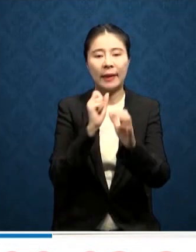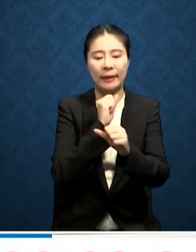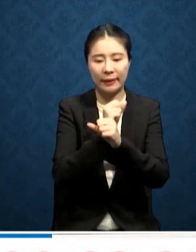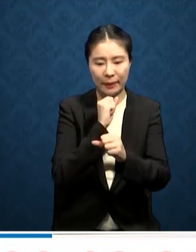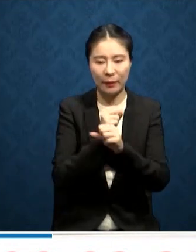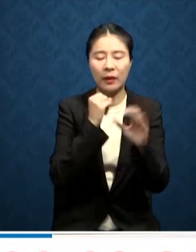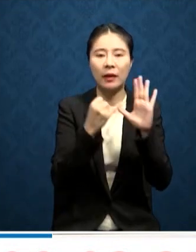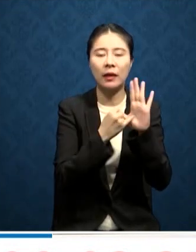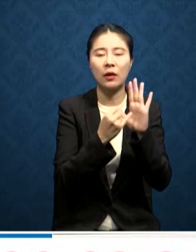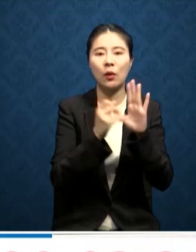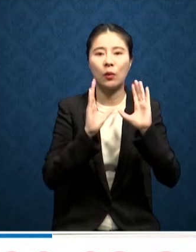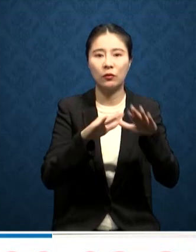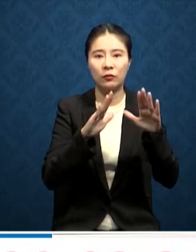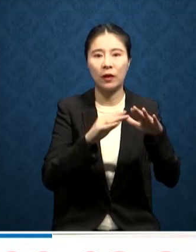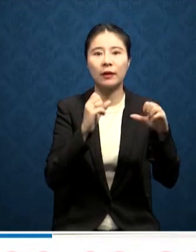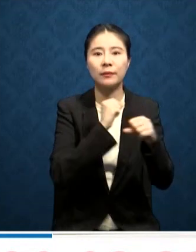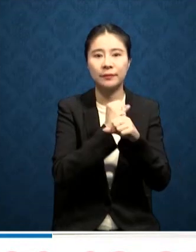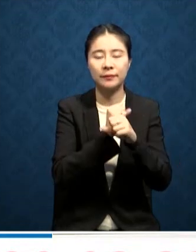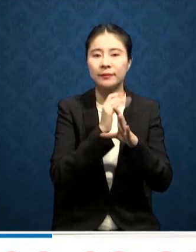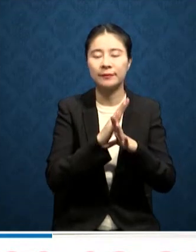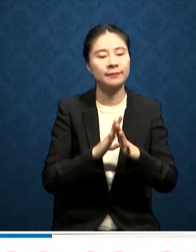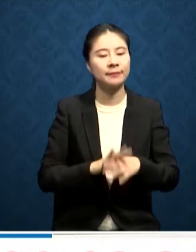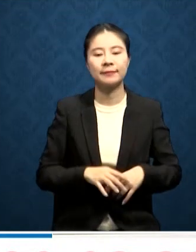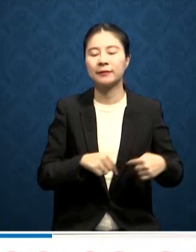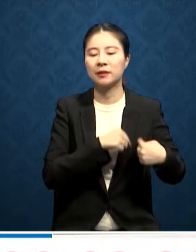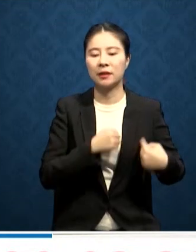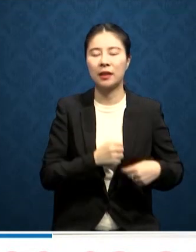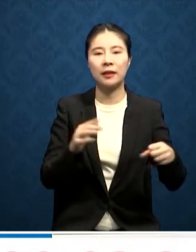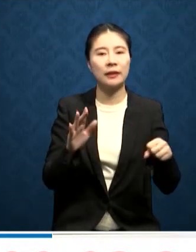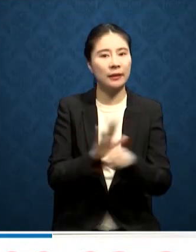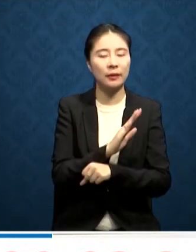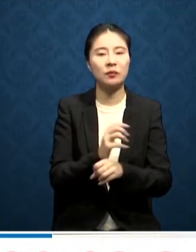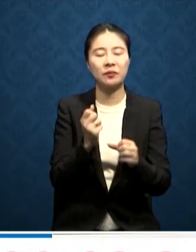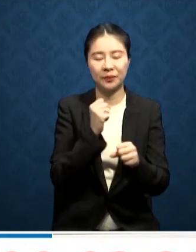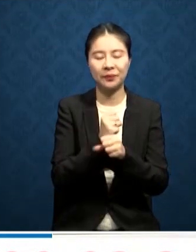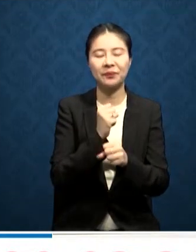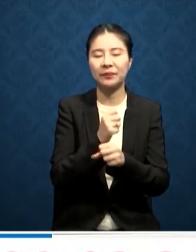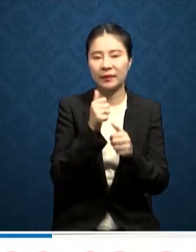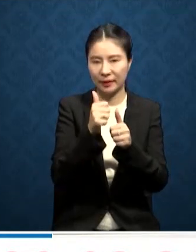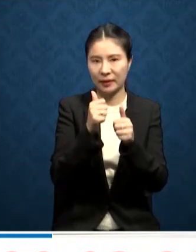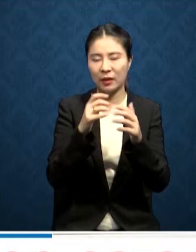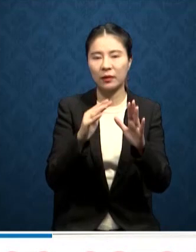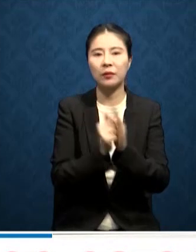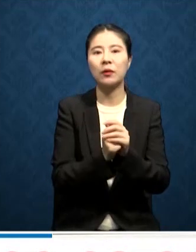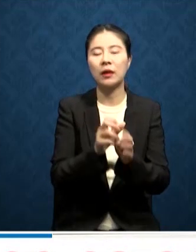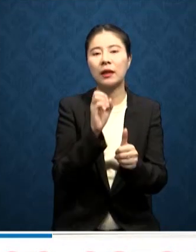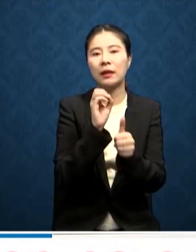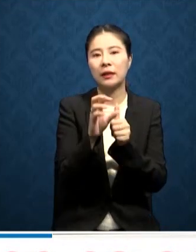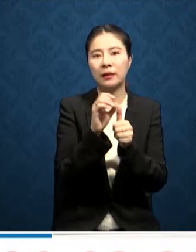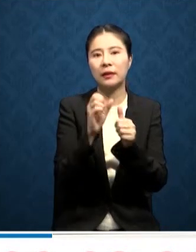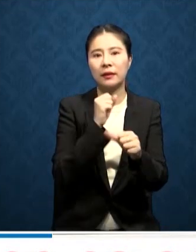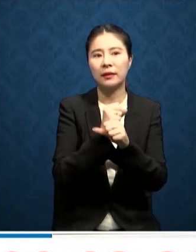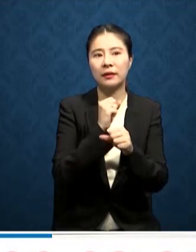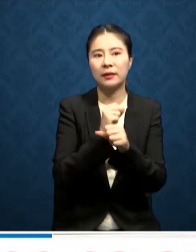ได้นะครับฝากท่านนะครับทำงานให้เต็มที่ครับไม่ต้องห่วงครับทุกวันนี้ทำงานดีอยู่แล้วนะครับเพียงแต่ที่ผมเสนอคือทำยังไ